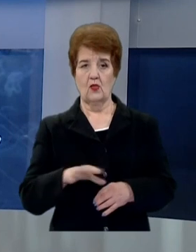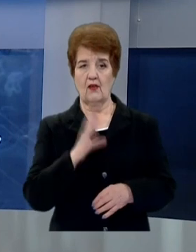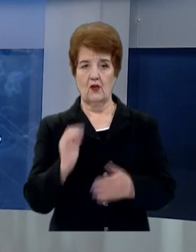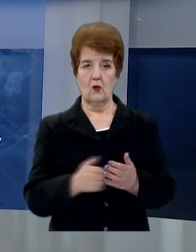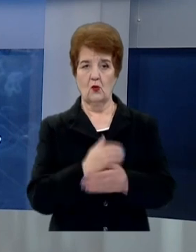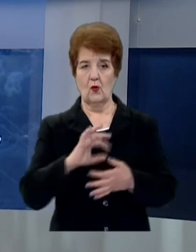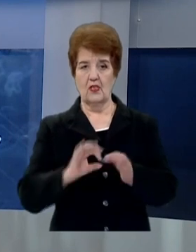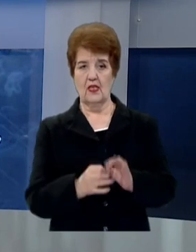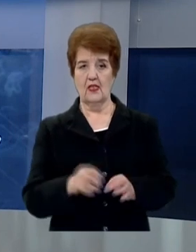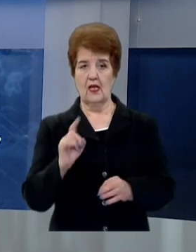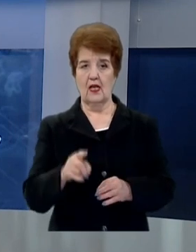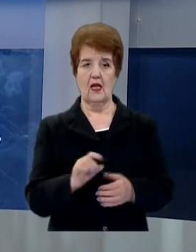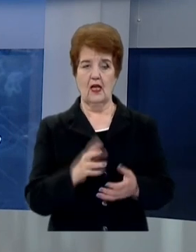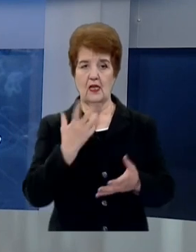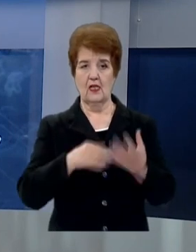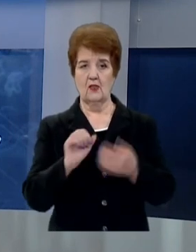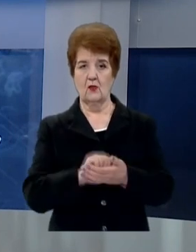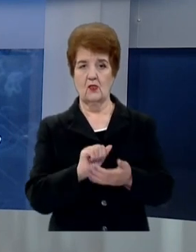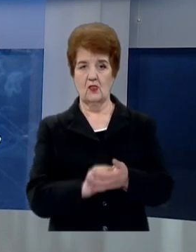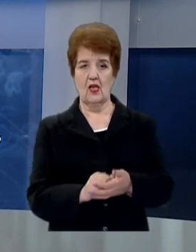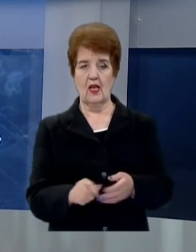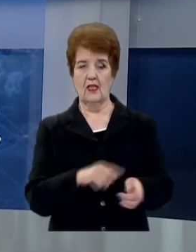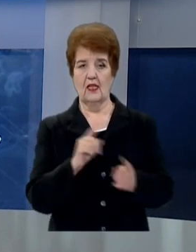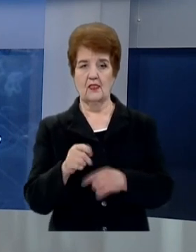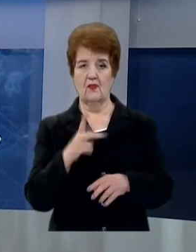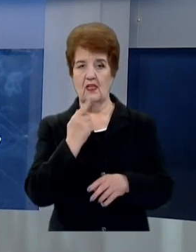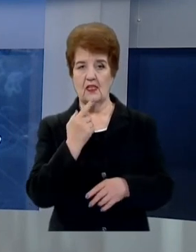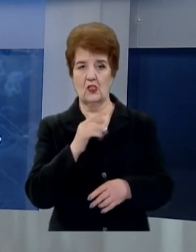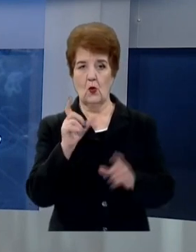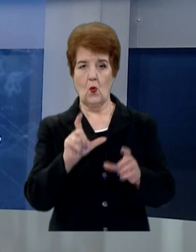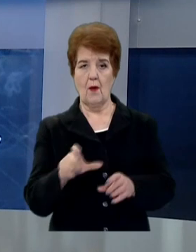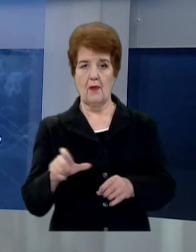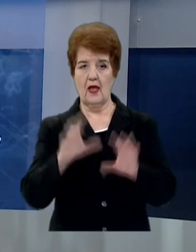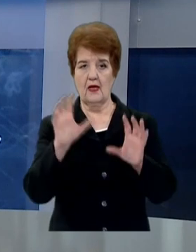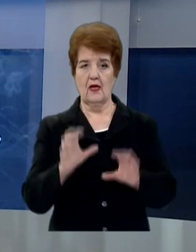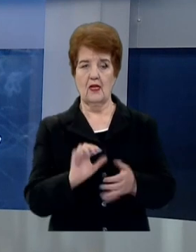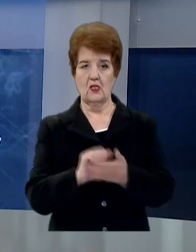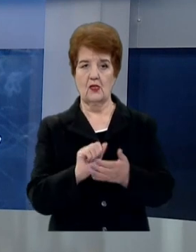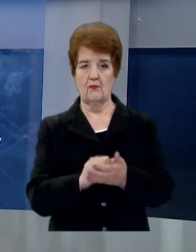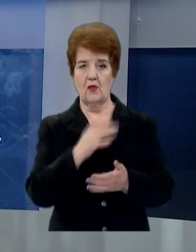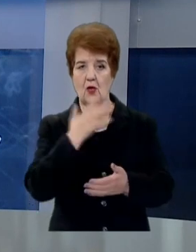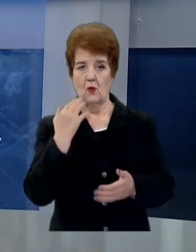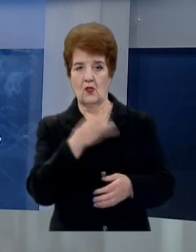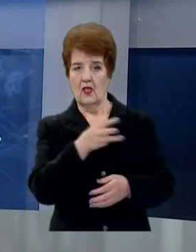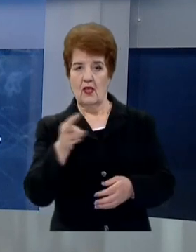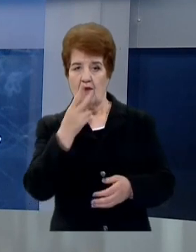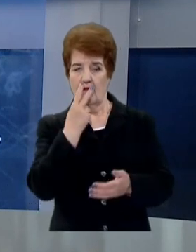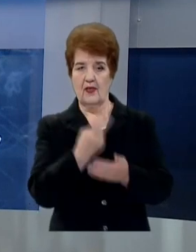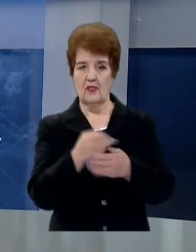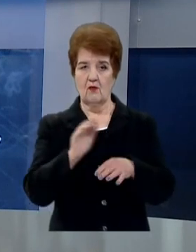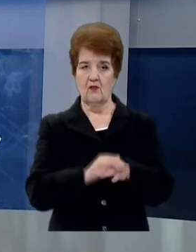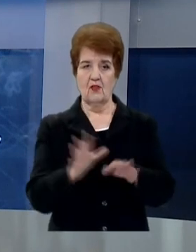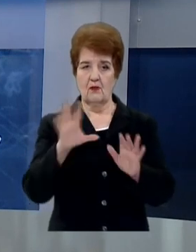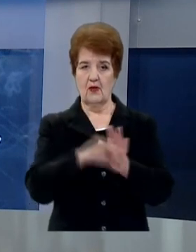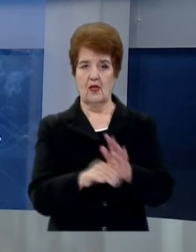noi detalii în dosarul trucării licitațiilor transfuziei sanguine. Oamenii legii au făcut publice și mai multe secvențe video care ar dovedi